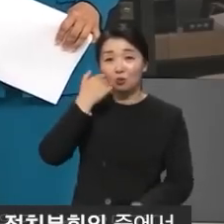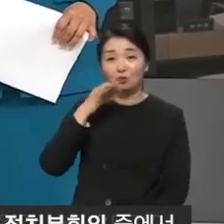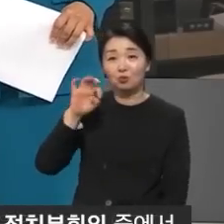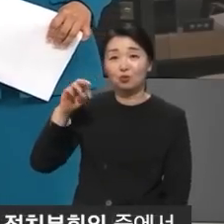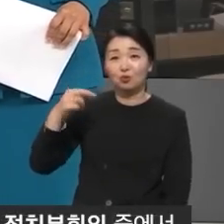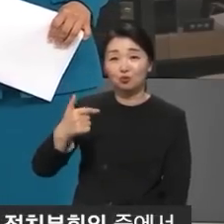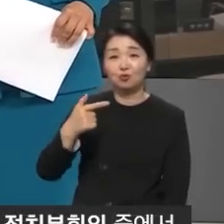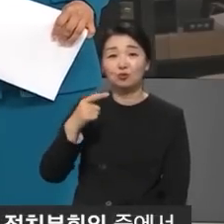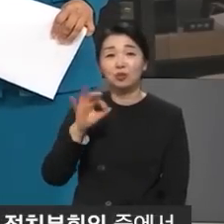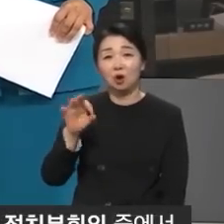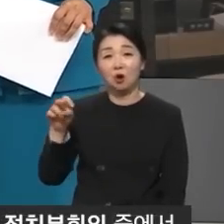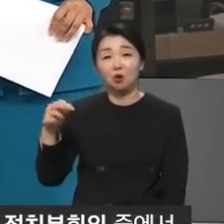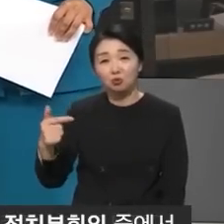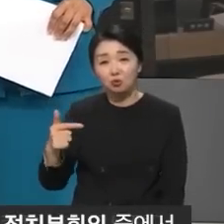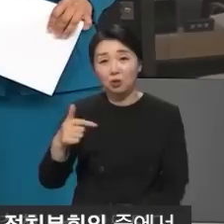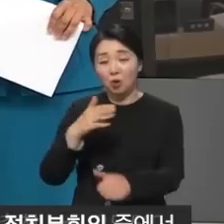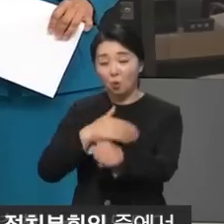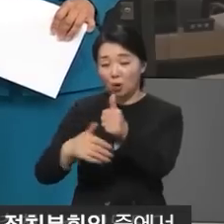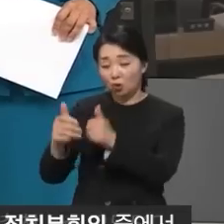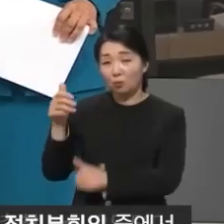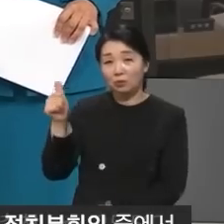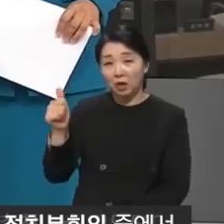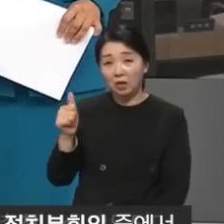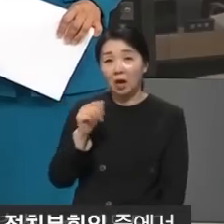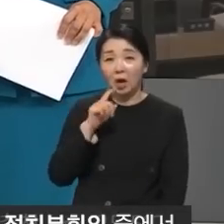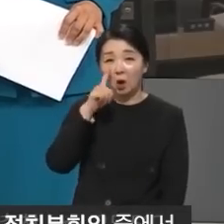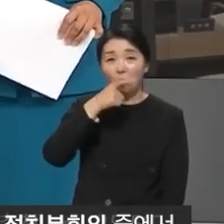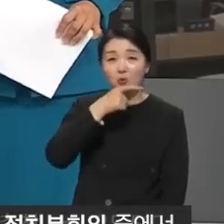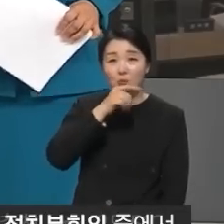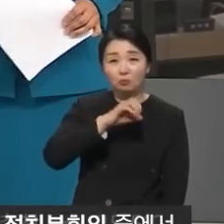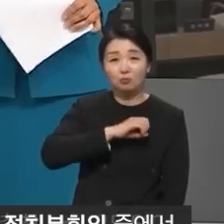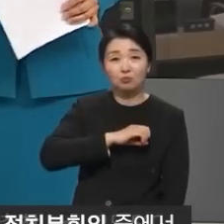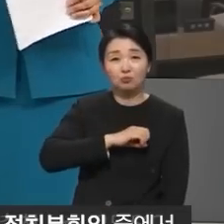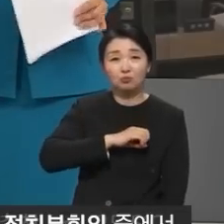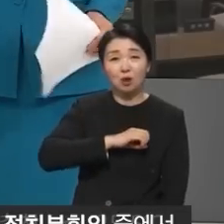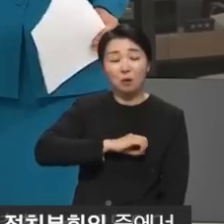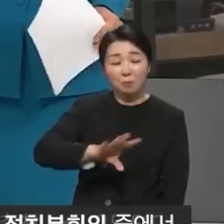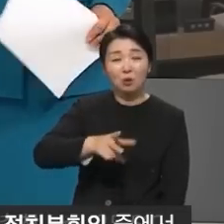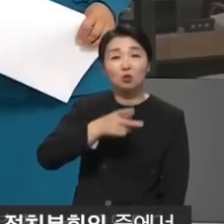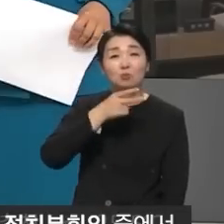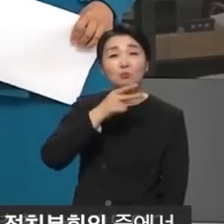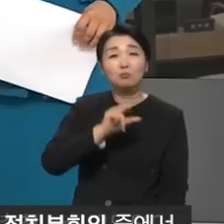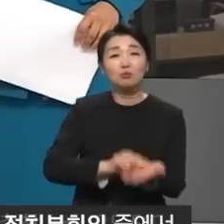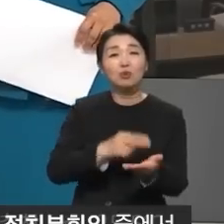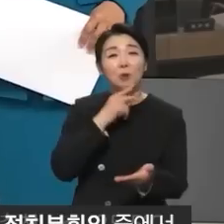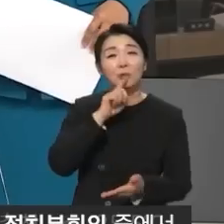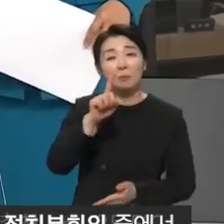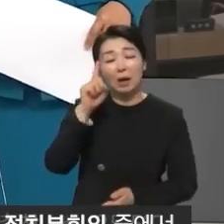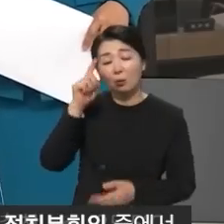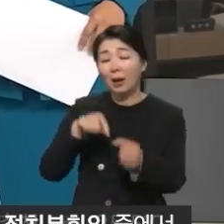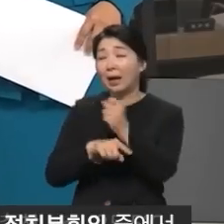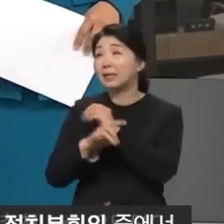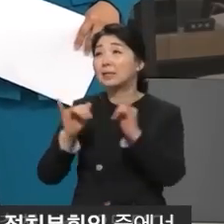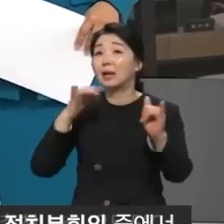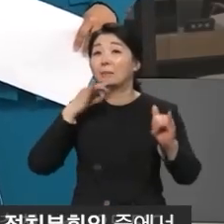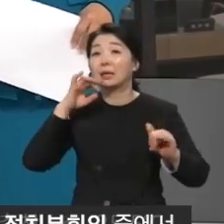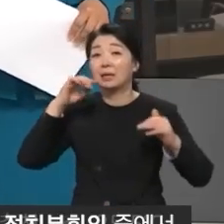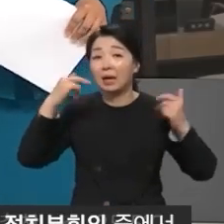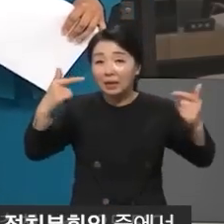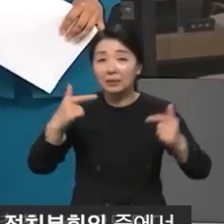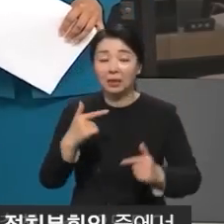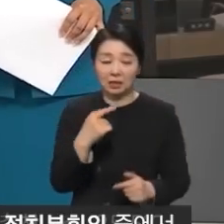전 환경부 장관은 오염수 방류가 문제 없다고 말하는 사람만 과학자는 아니라고 지적했는데요. 원전 오염수